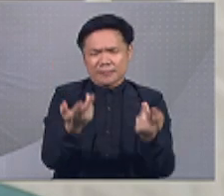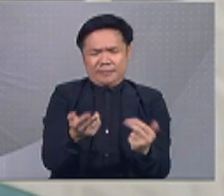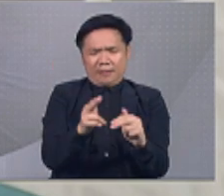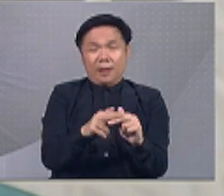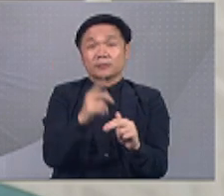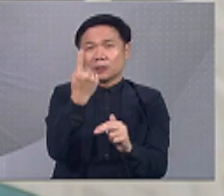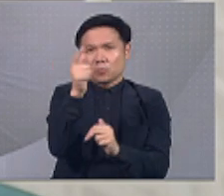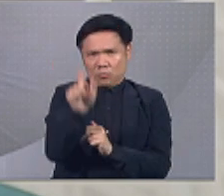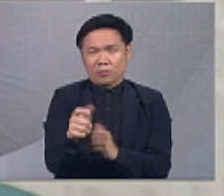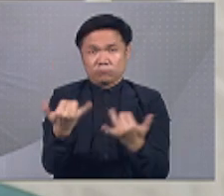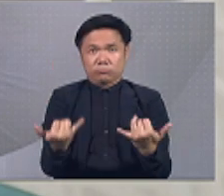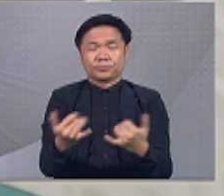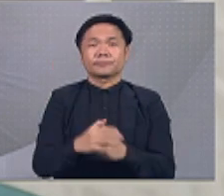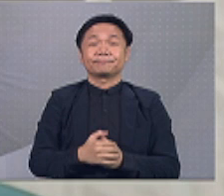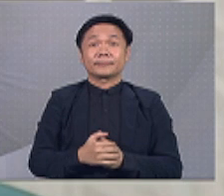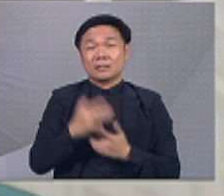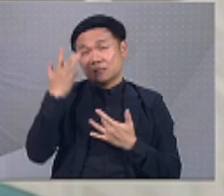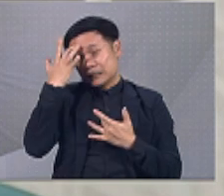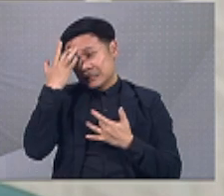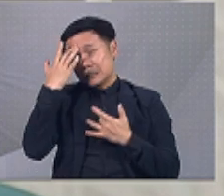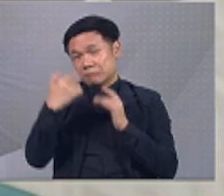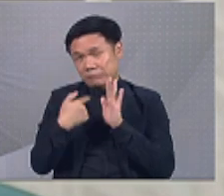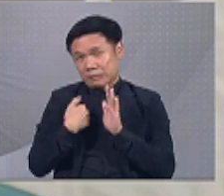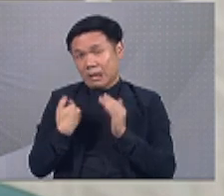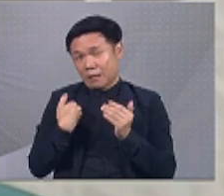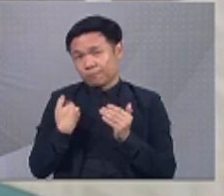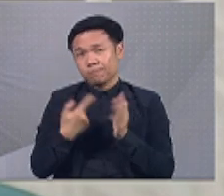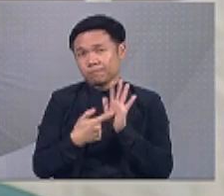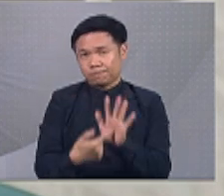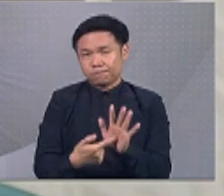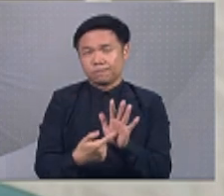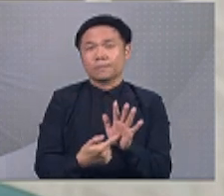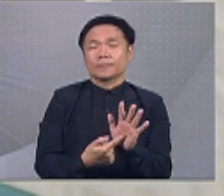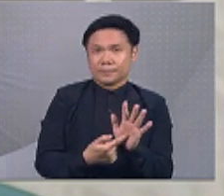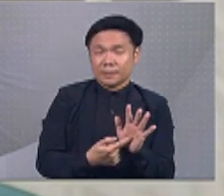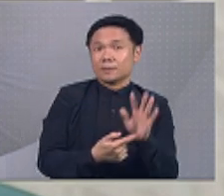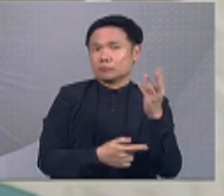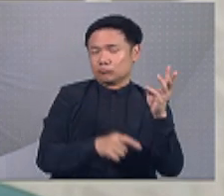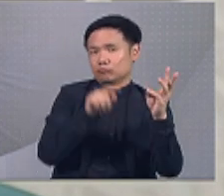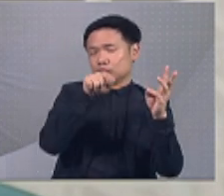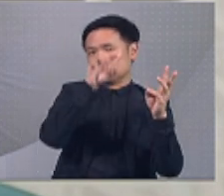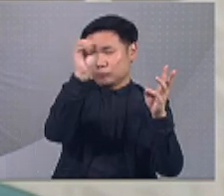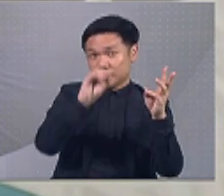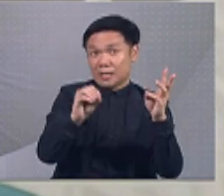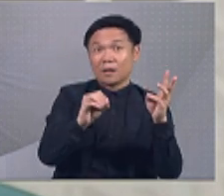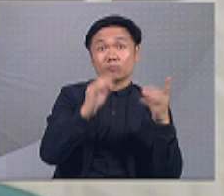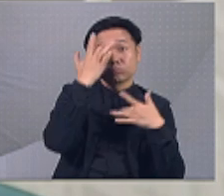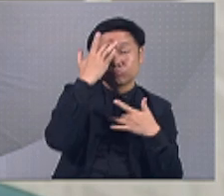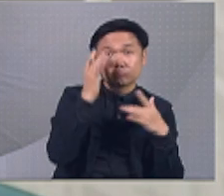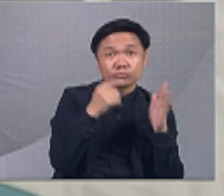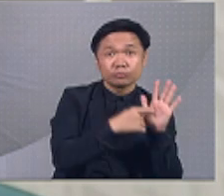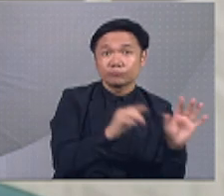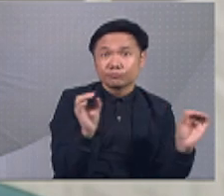Keys hari ini mereka yang lebih Jayalah 97 yaitu 13 beban setempat us dan mereka yang tidak Halo Yah